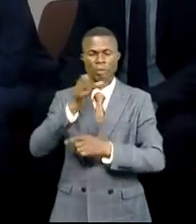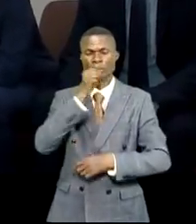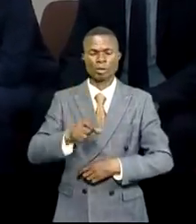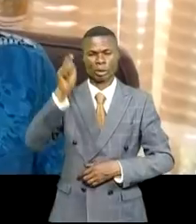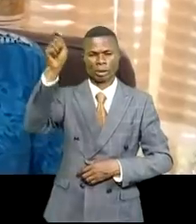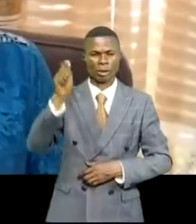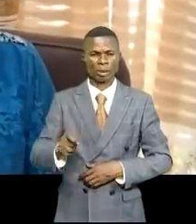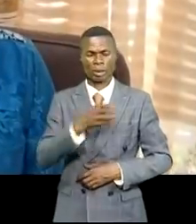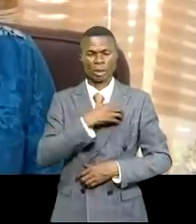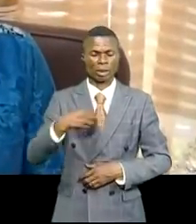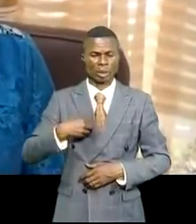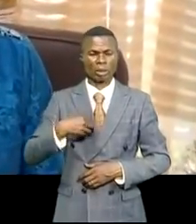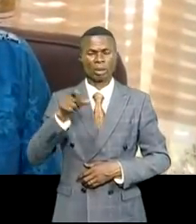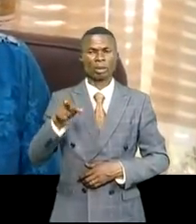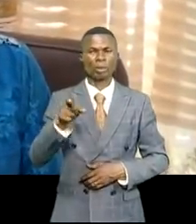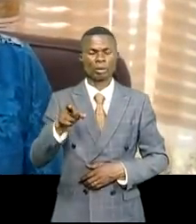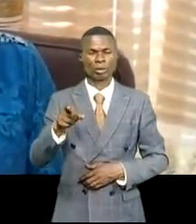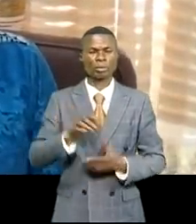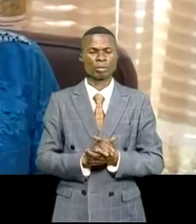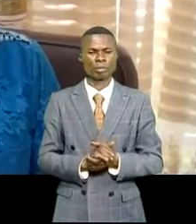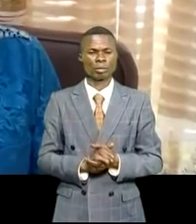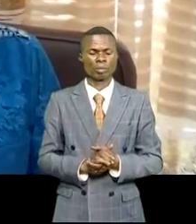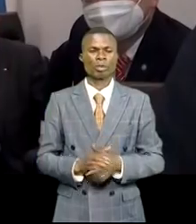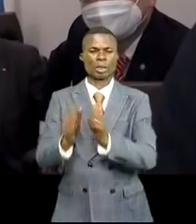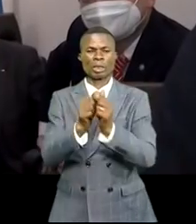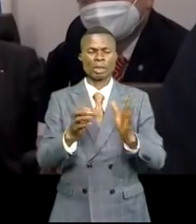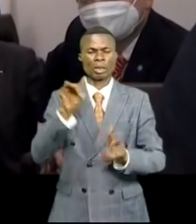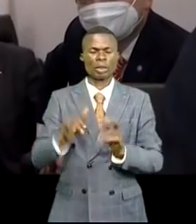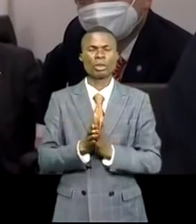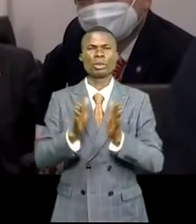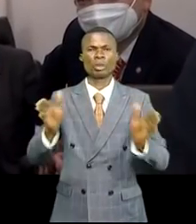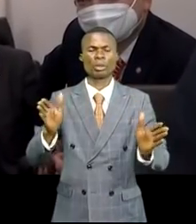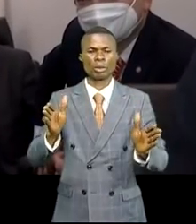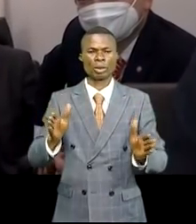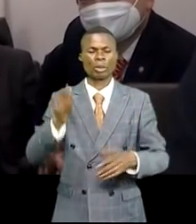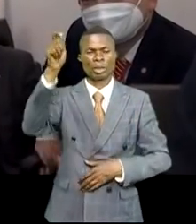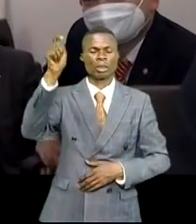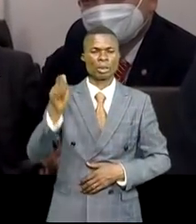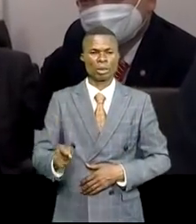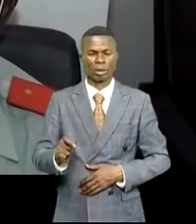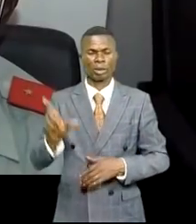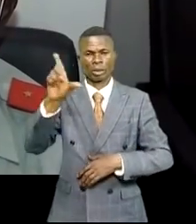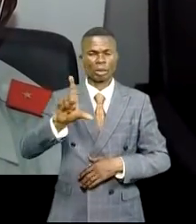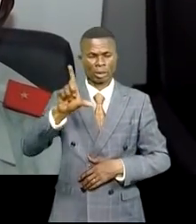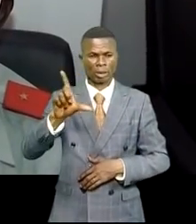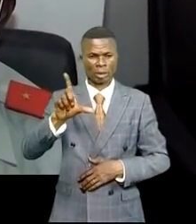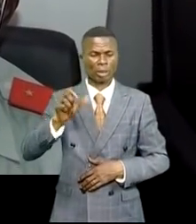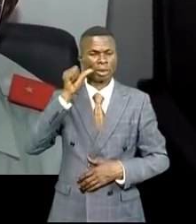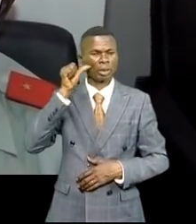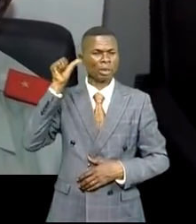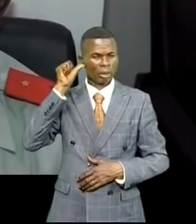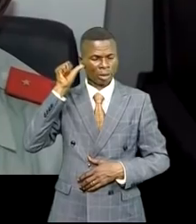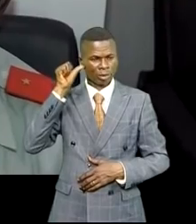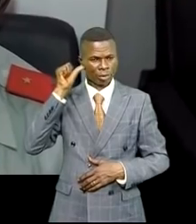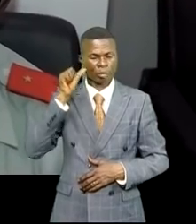combattant, Madame Séraphine Kiloubou-Koutouna, qu'accompagnait le secrétaire général des FRDC. Ce lundi, cette entrevue fait